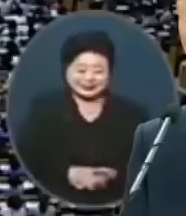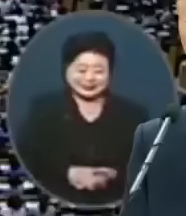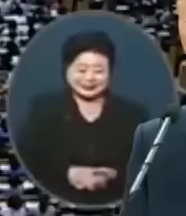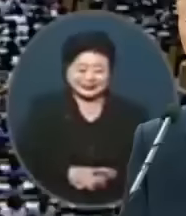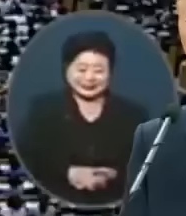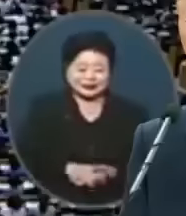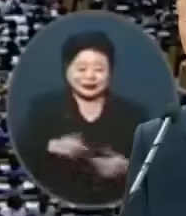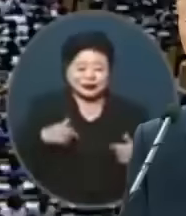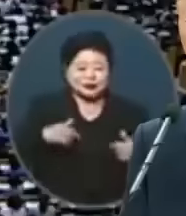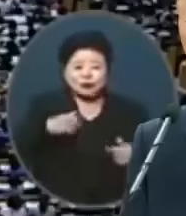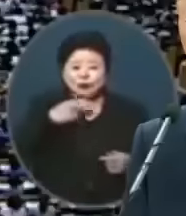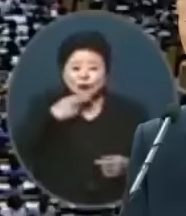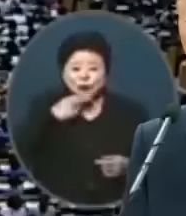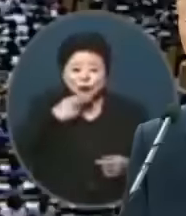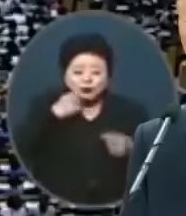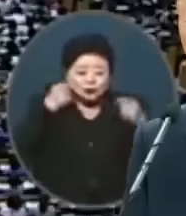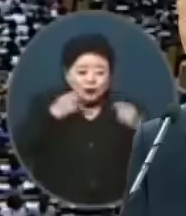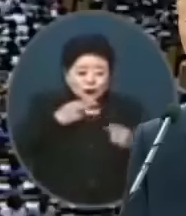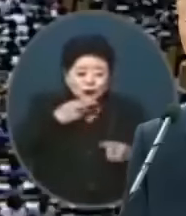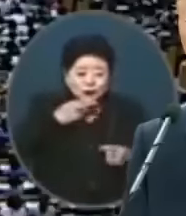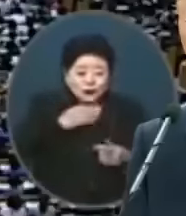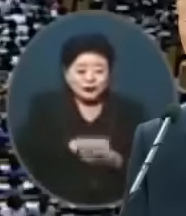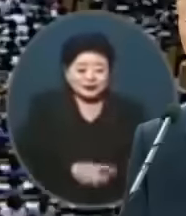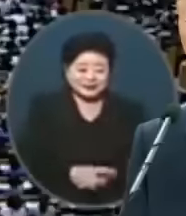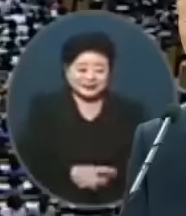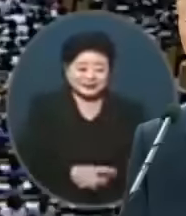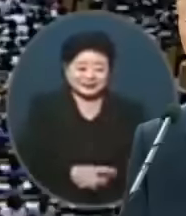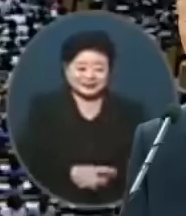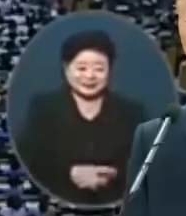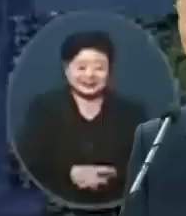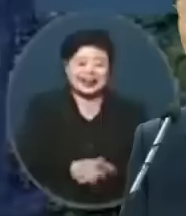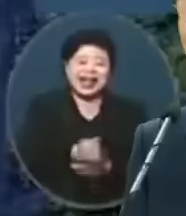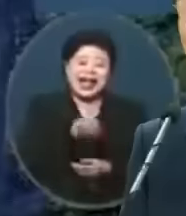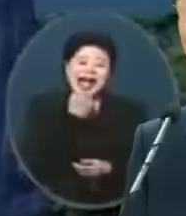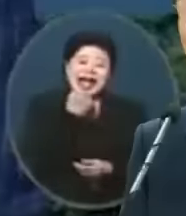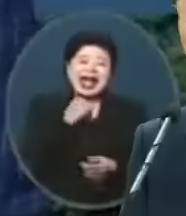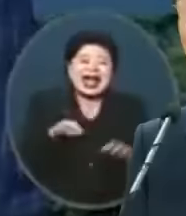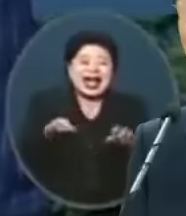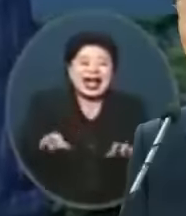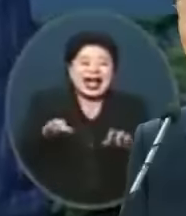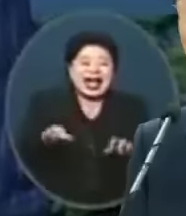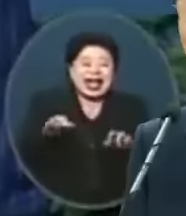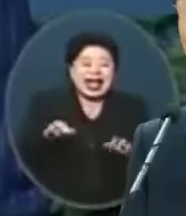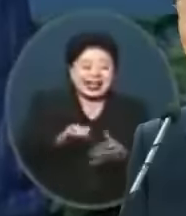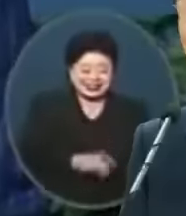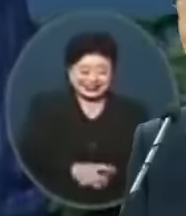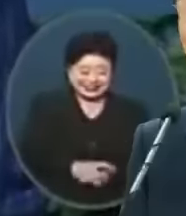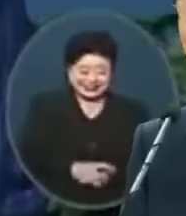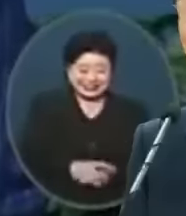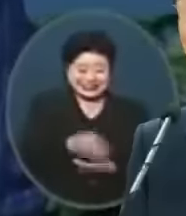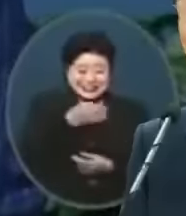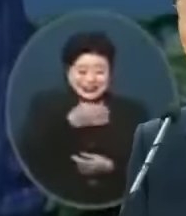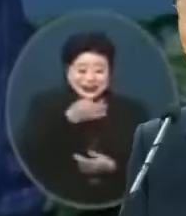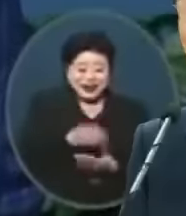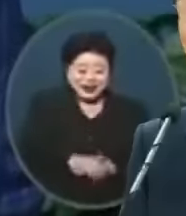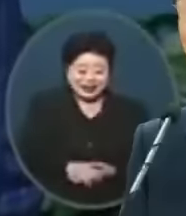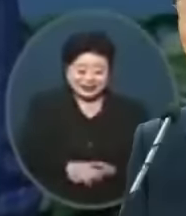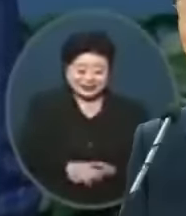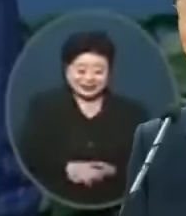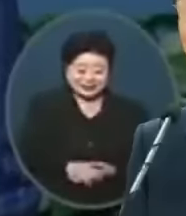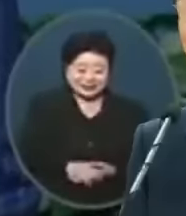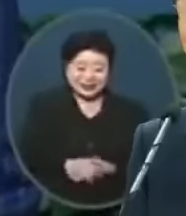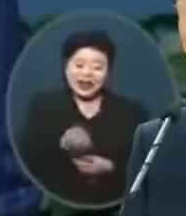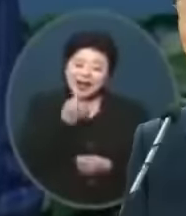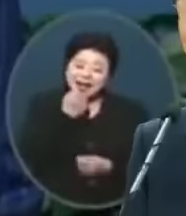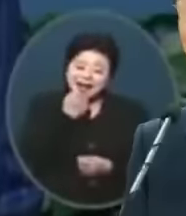아무 기뻐하고 즐거워 할 것도 없는데도 하하 웃는 것 힘들잖아요. 근데 그렇게